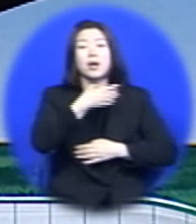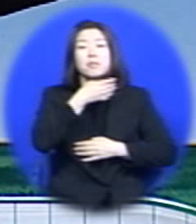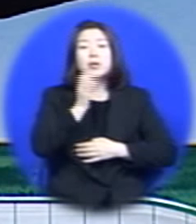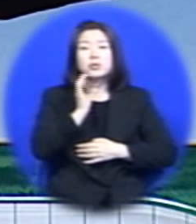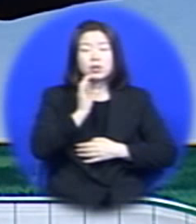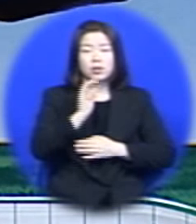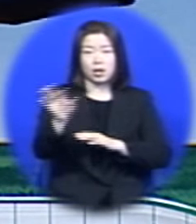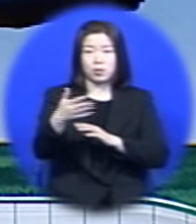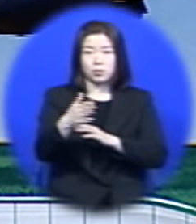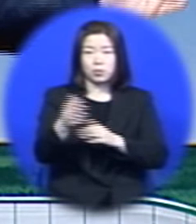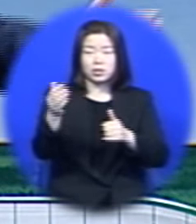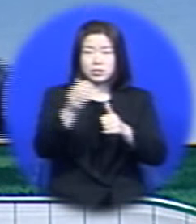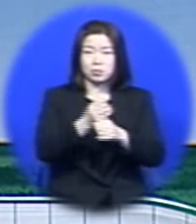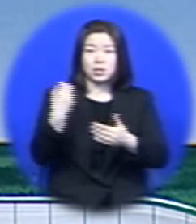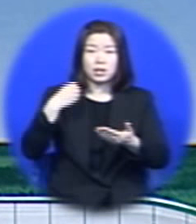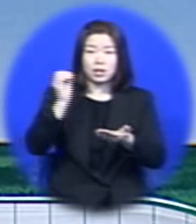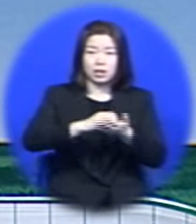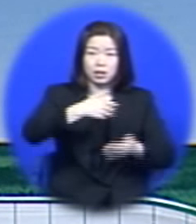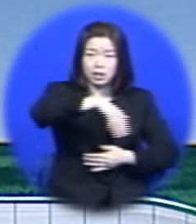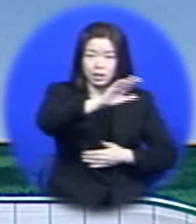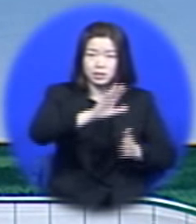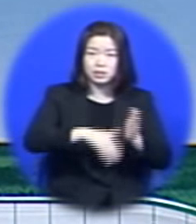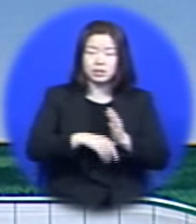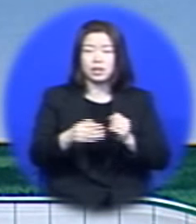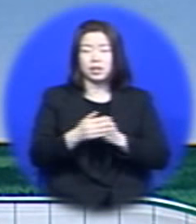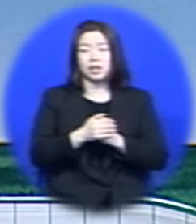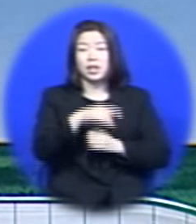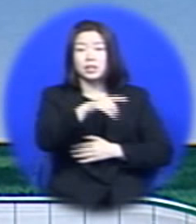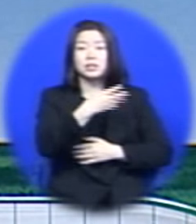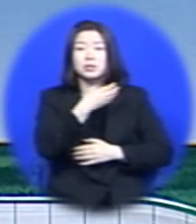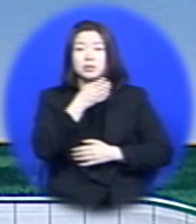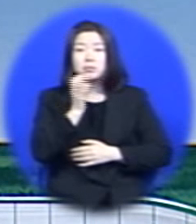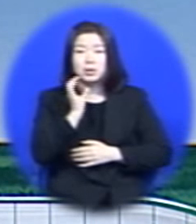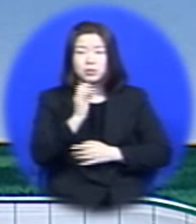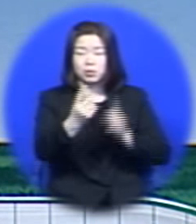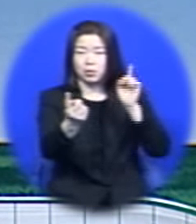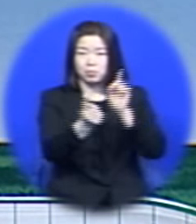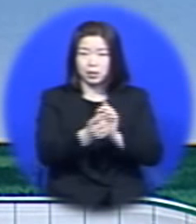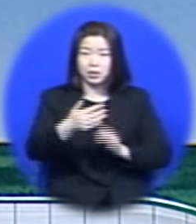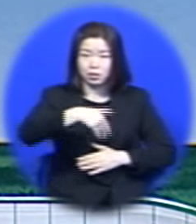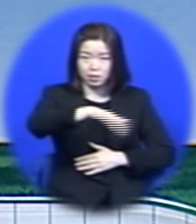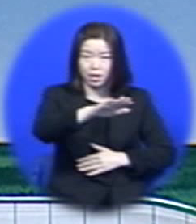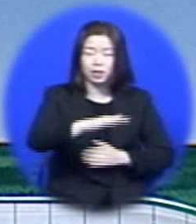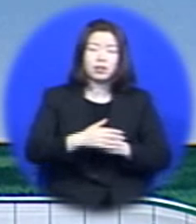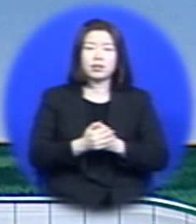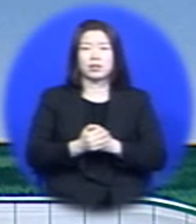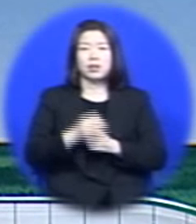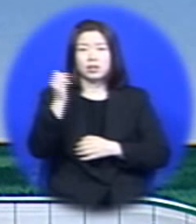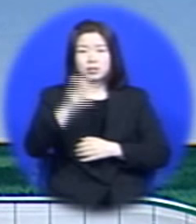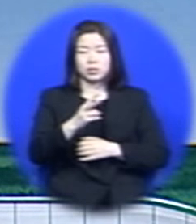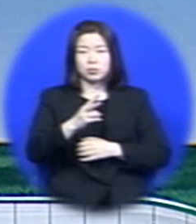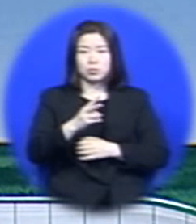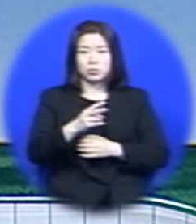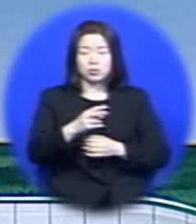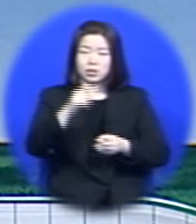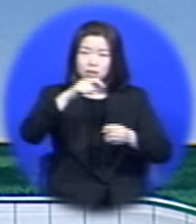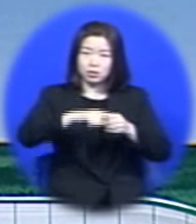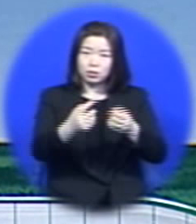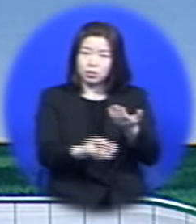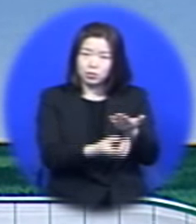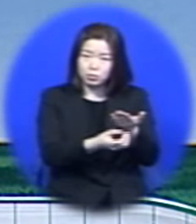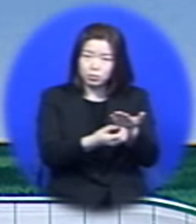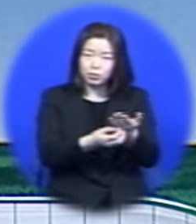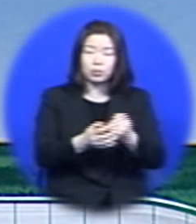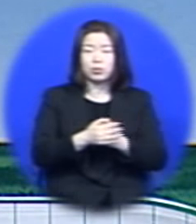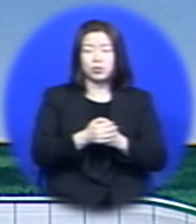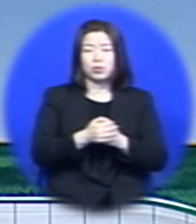고기잡이하러 다시 돌아갔을 때 그때 그 베드로를 만나러 가십니다. 그리고는 떡을 구워놓고